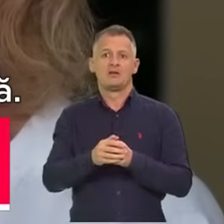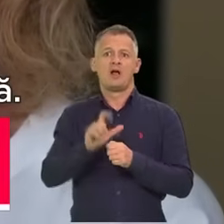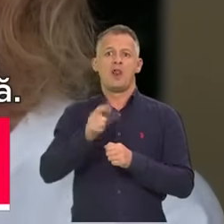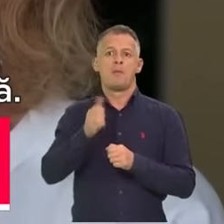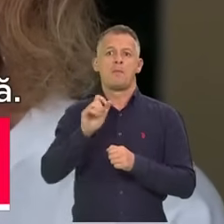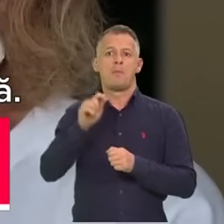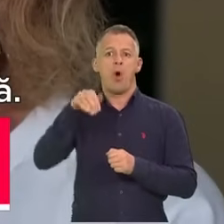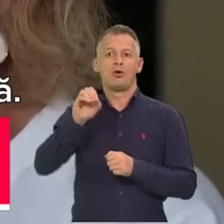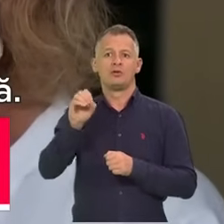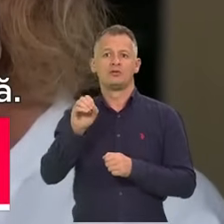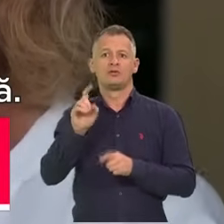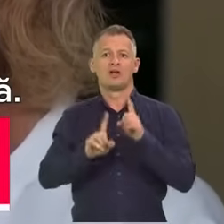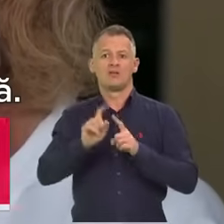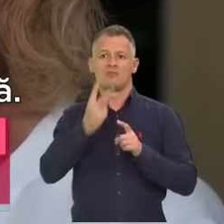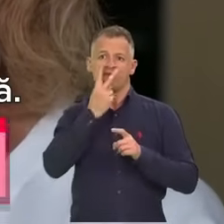know.